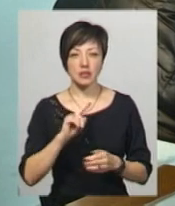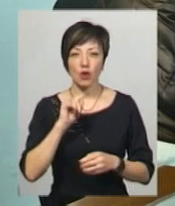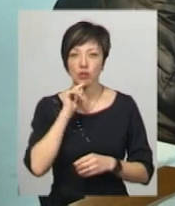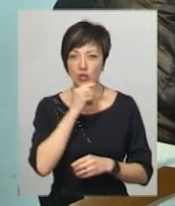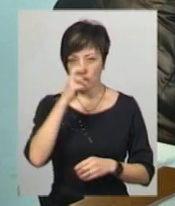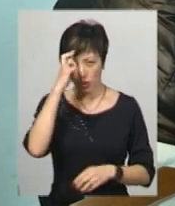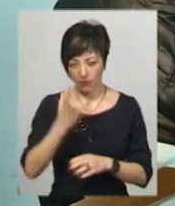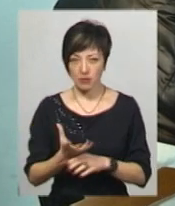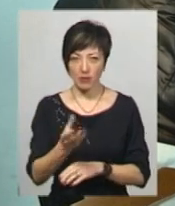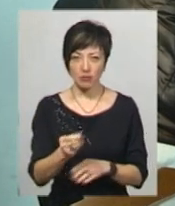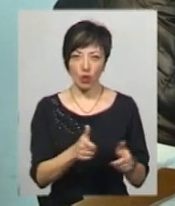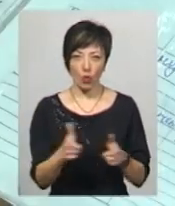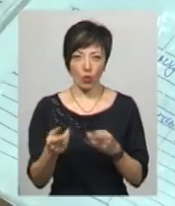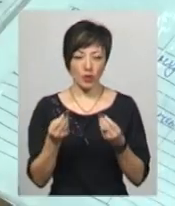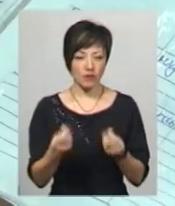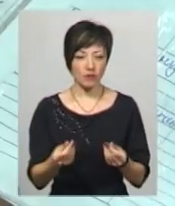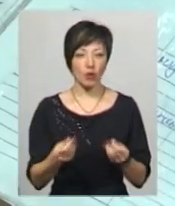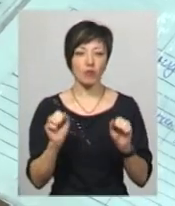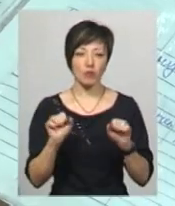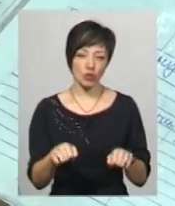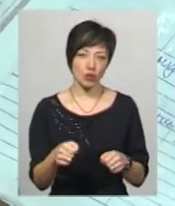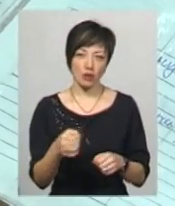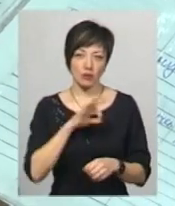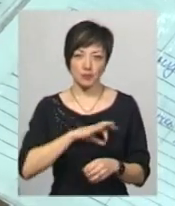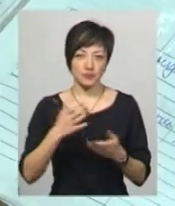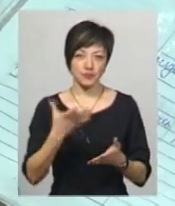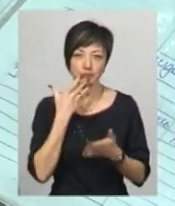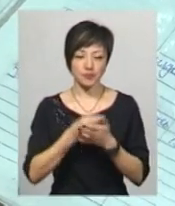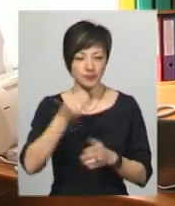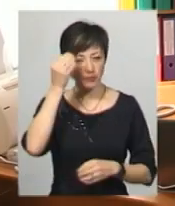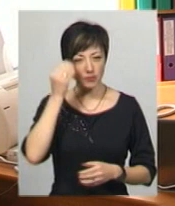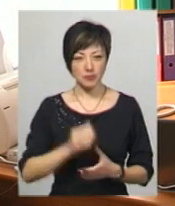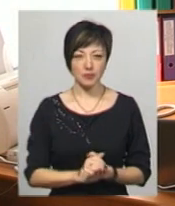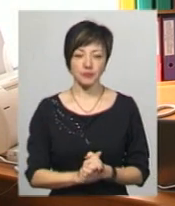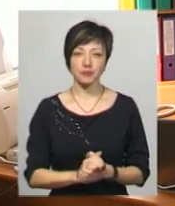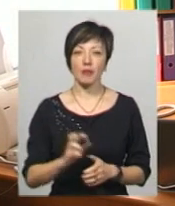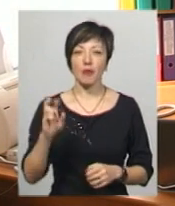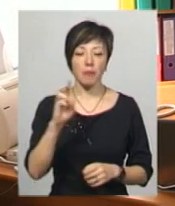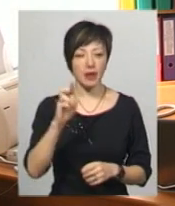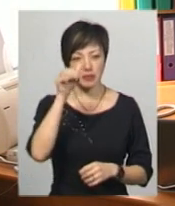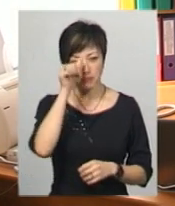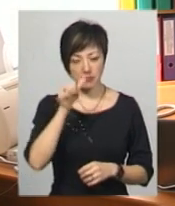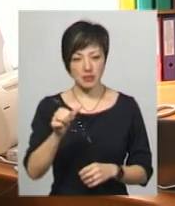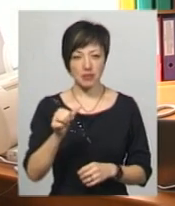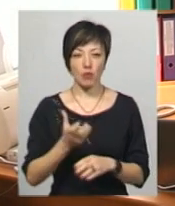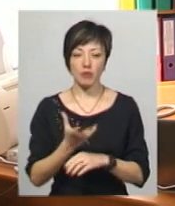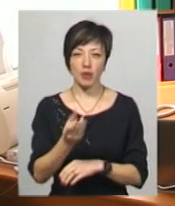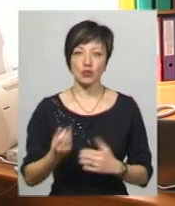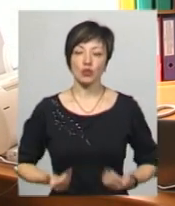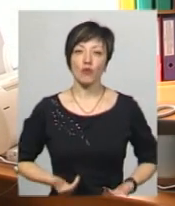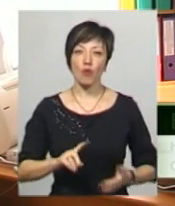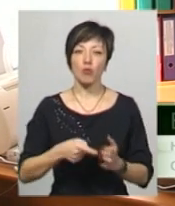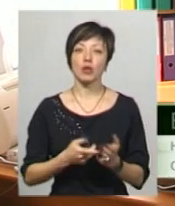держава сплачуватиме готівкою, якою можна розпоряджатись на власний розсуд. В березні місяці при оплаті за